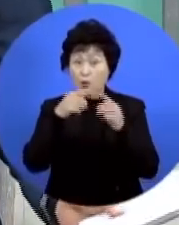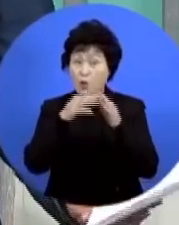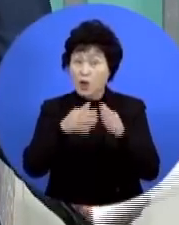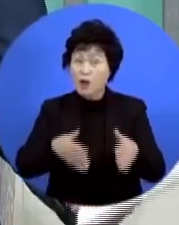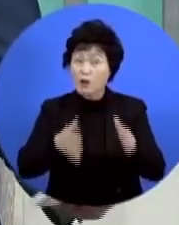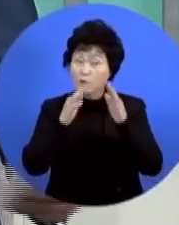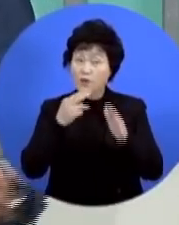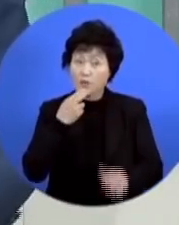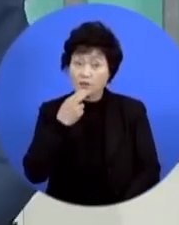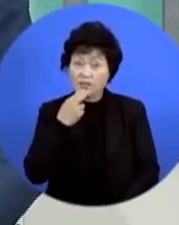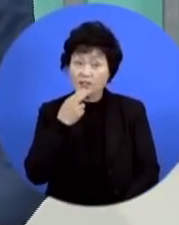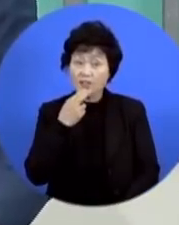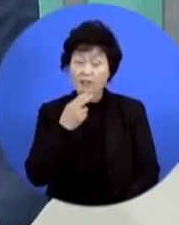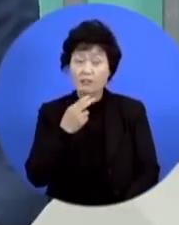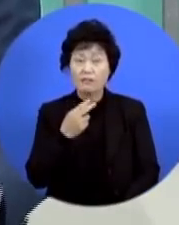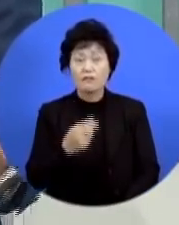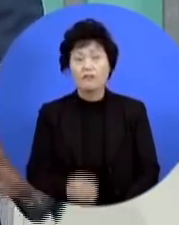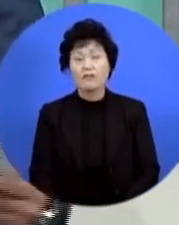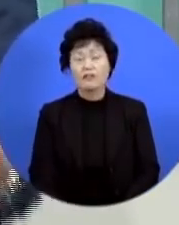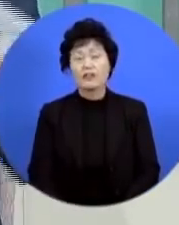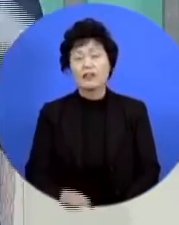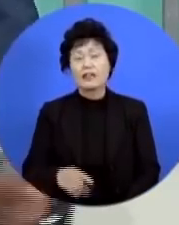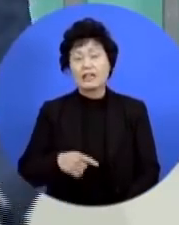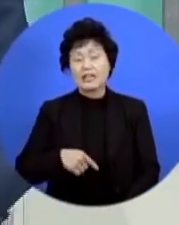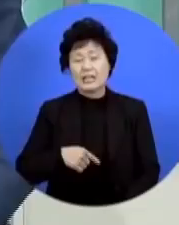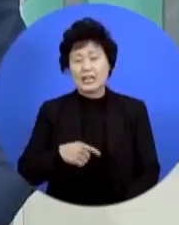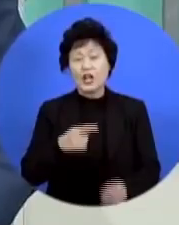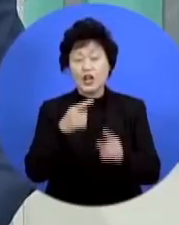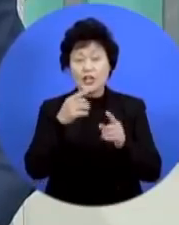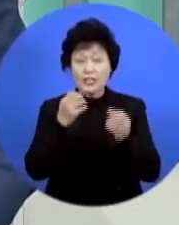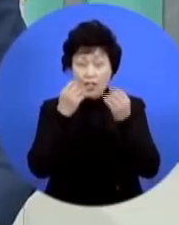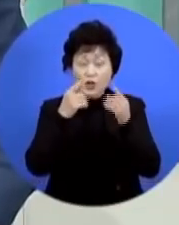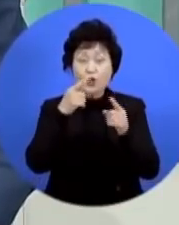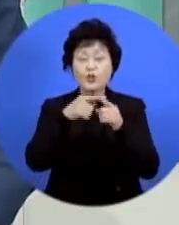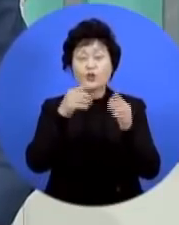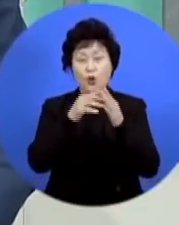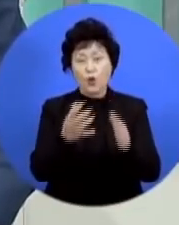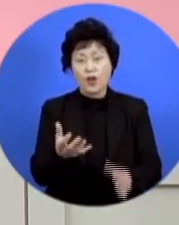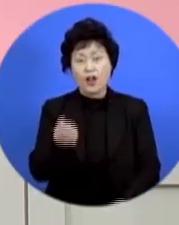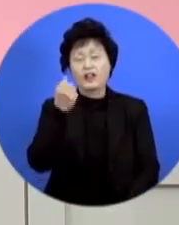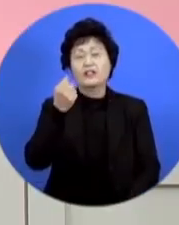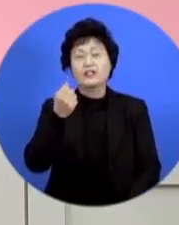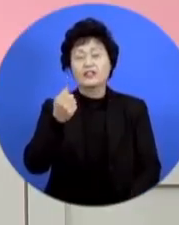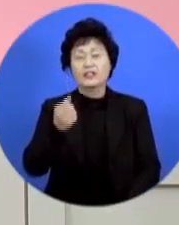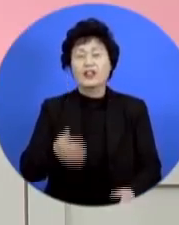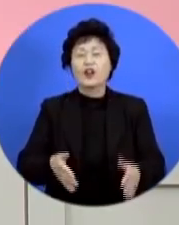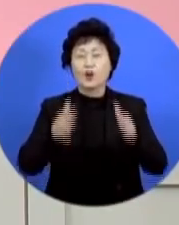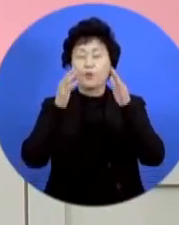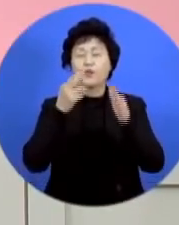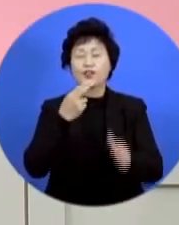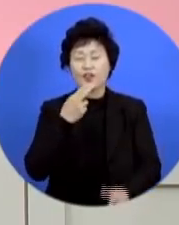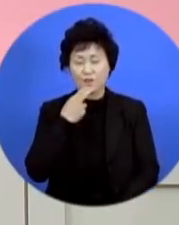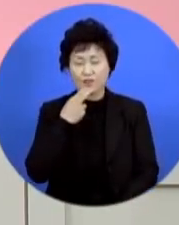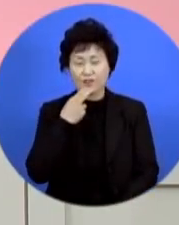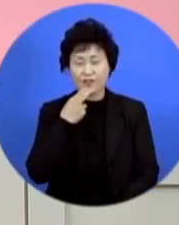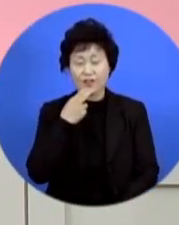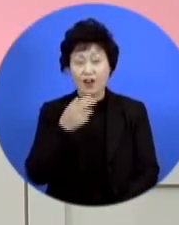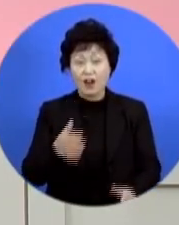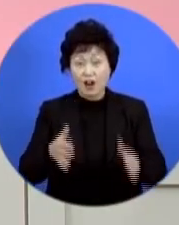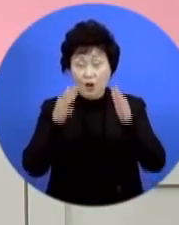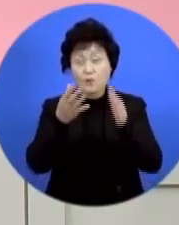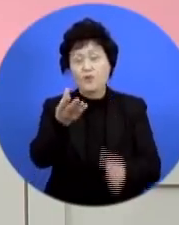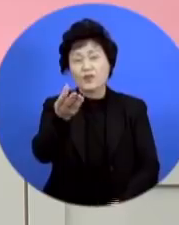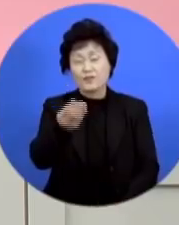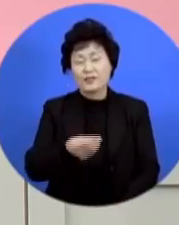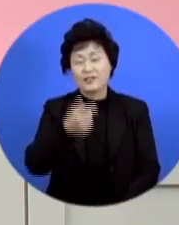장소는 있는데. 예. 근데 예. 어? 네. 내 교회 내 건물이 없어요 교회가. 예. 세 번째 우리가 건물을 빌려서 지금 네. 예배드리고 있죠. 그